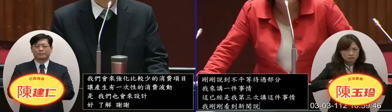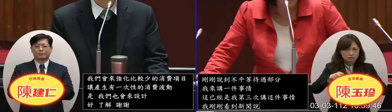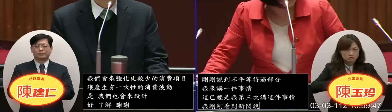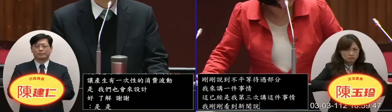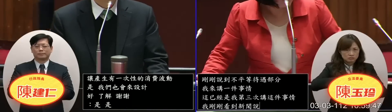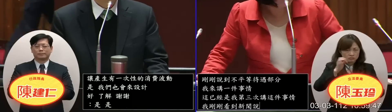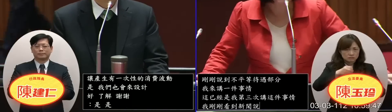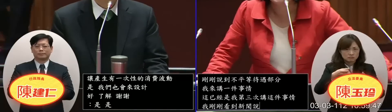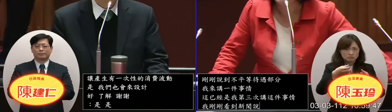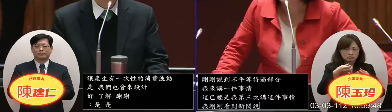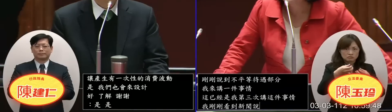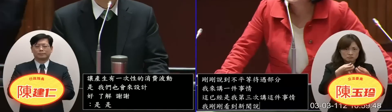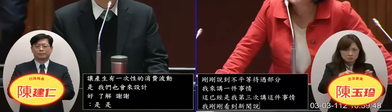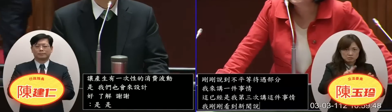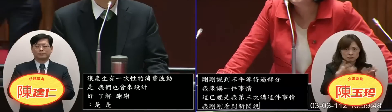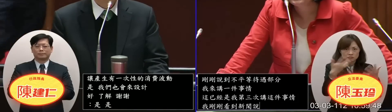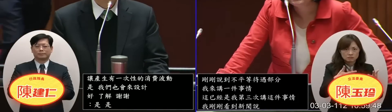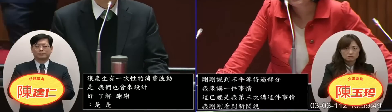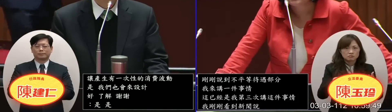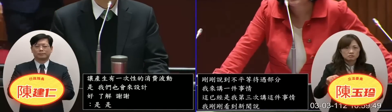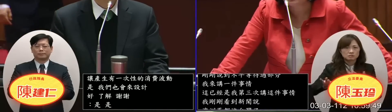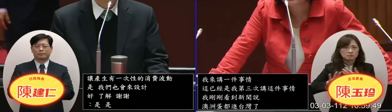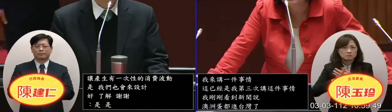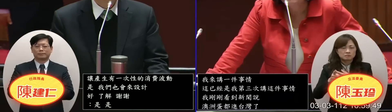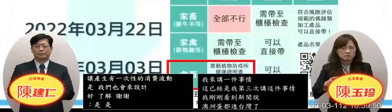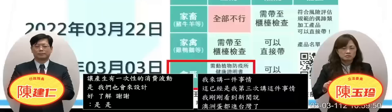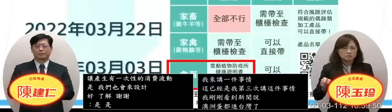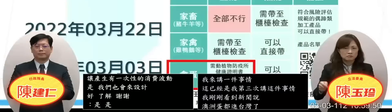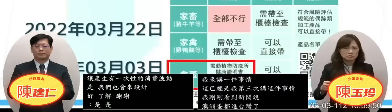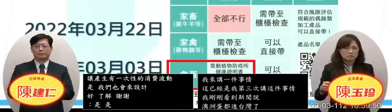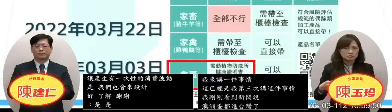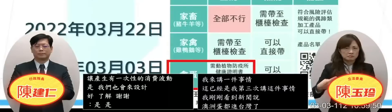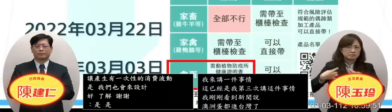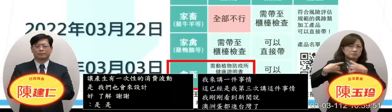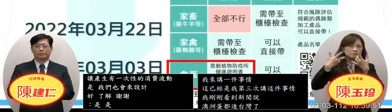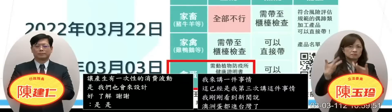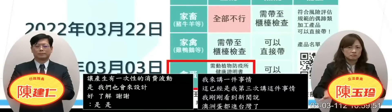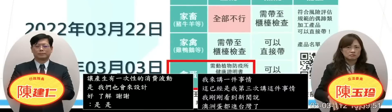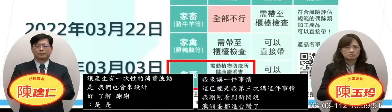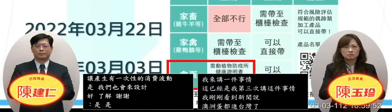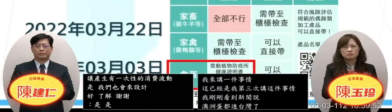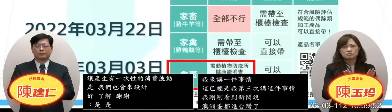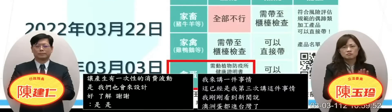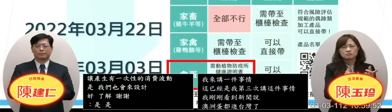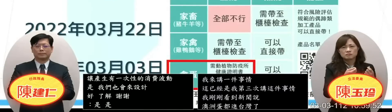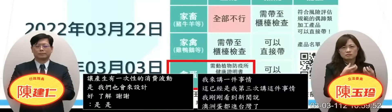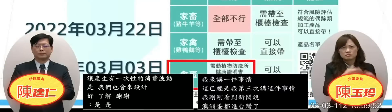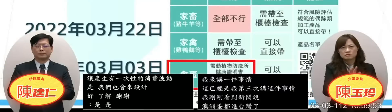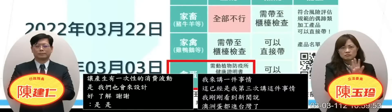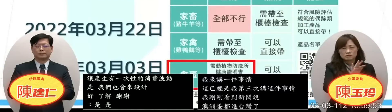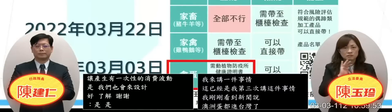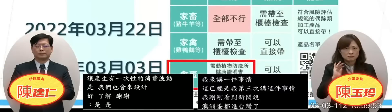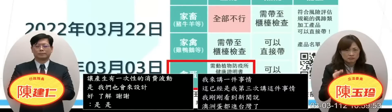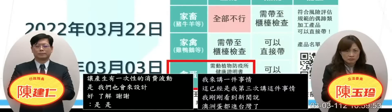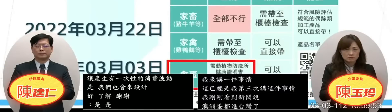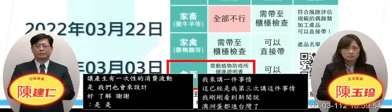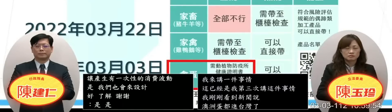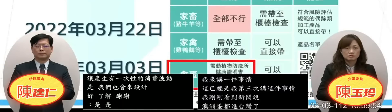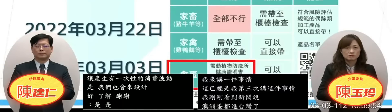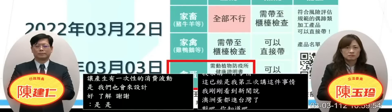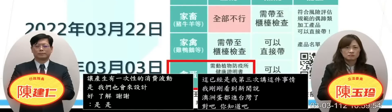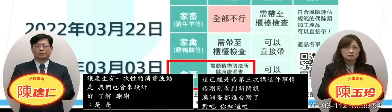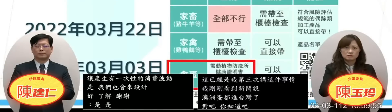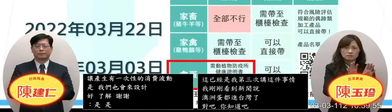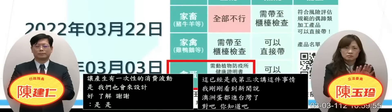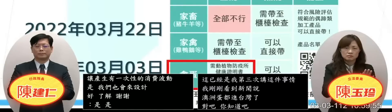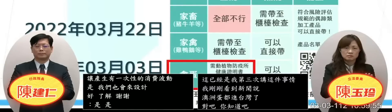问题哦，还被侧翼攻击哦，讲金门鸡蛋的这个问题，金门也是有鸡蛋的哈，哦，但是金门有没有禽